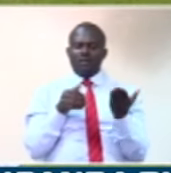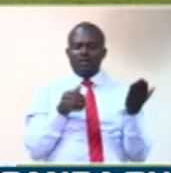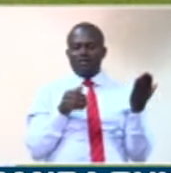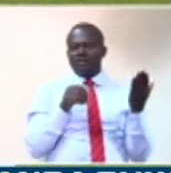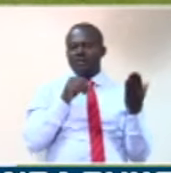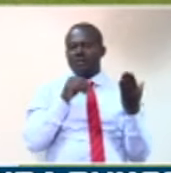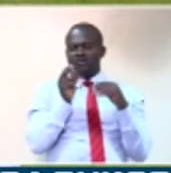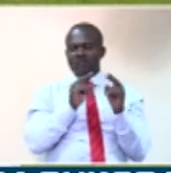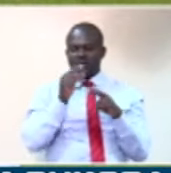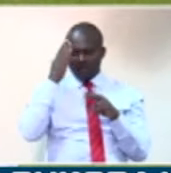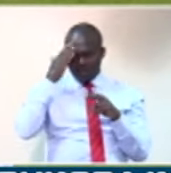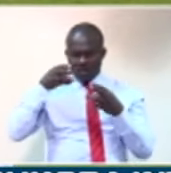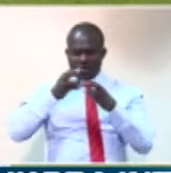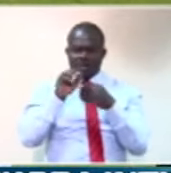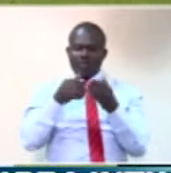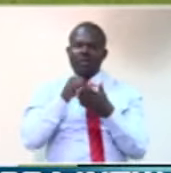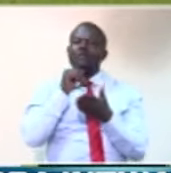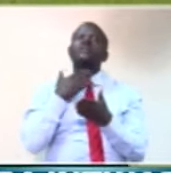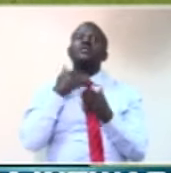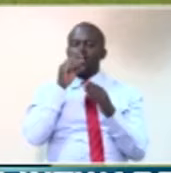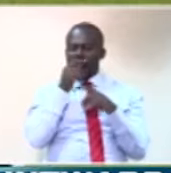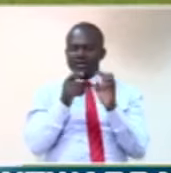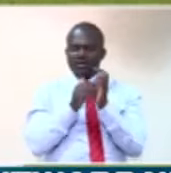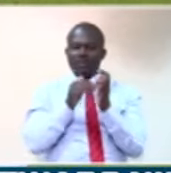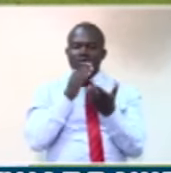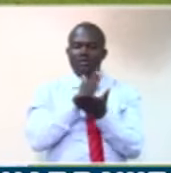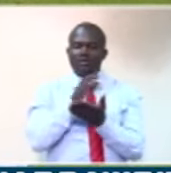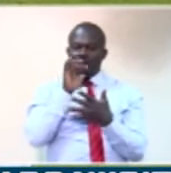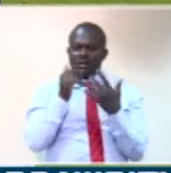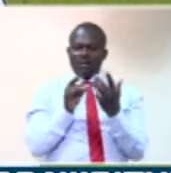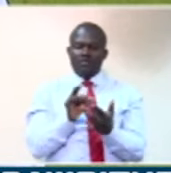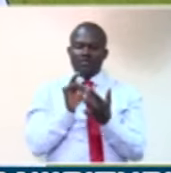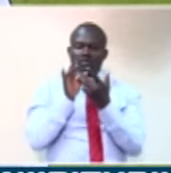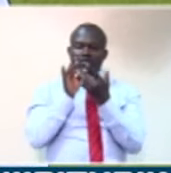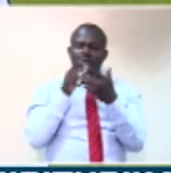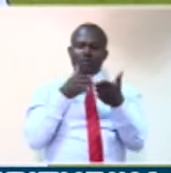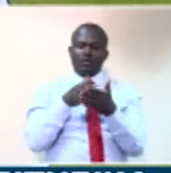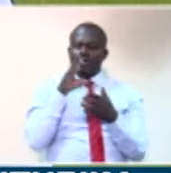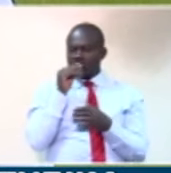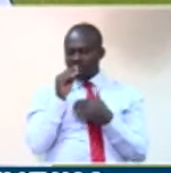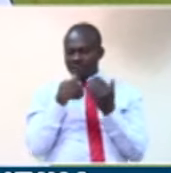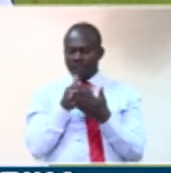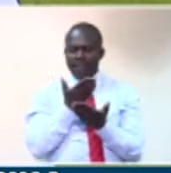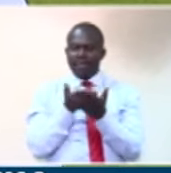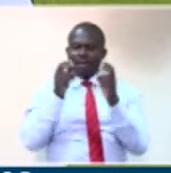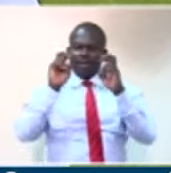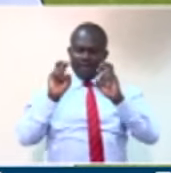bimuziho, ukabona umuntu ntashaka kuvuga kandi mu by'ukuri nta kidasanzwe cyamubayeho kimubuza kuvuga, bisaba